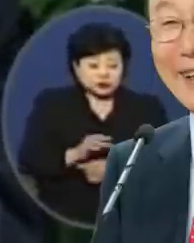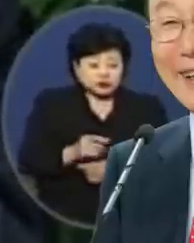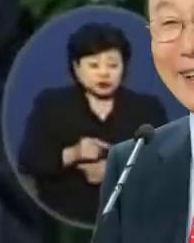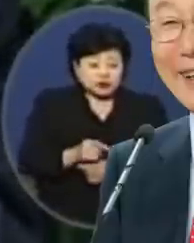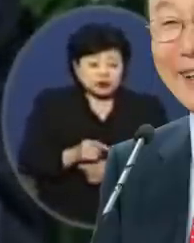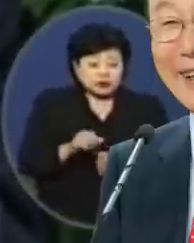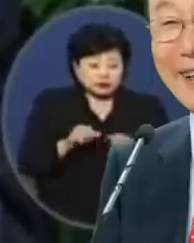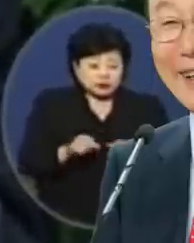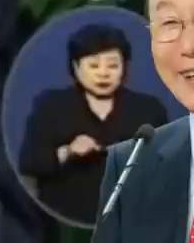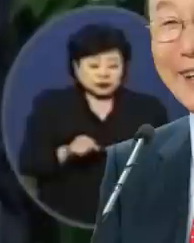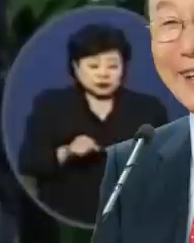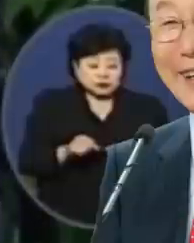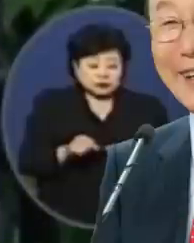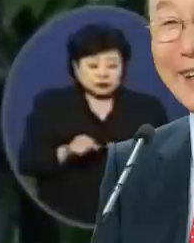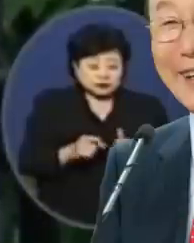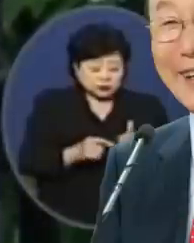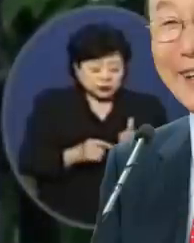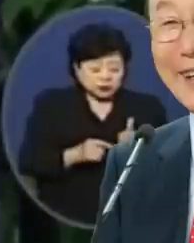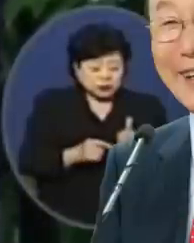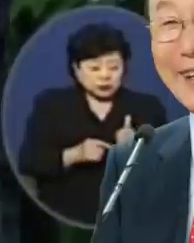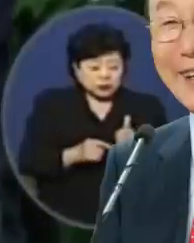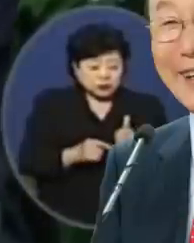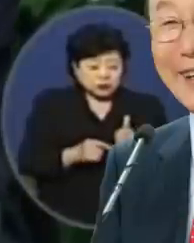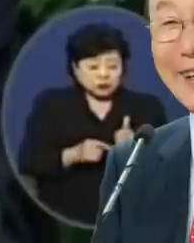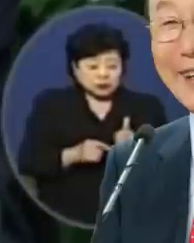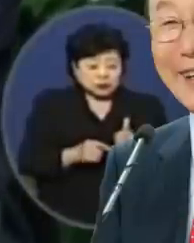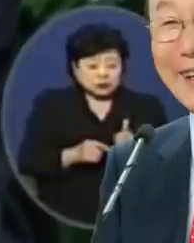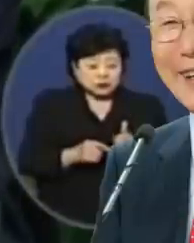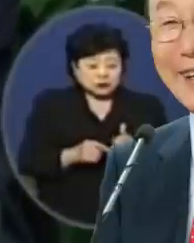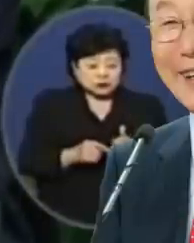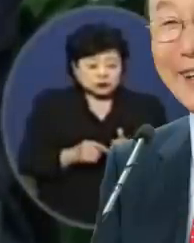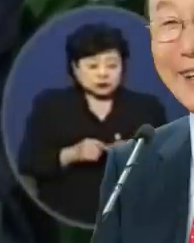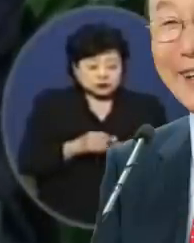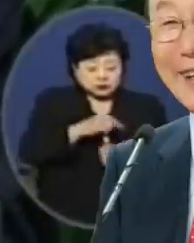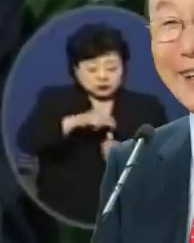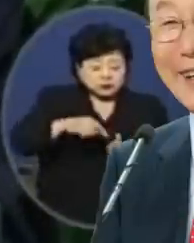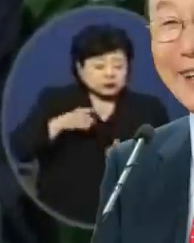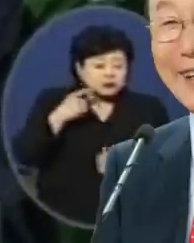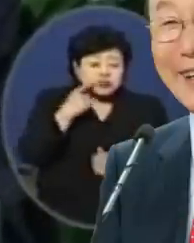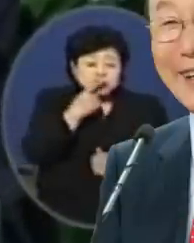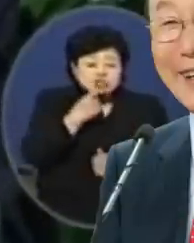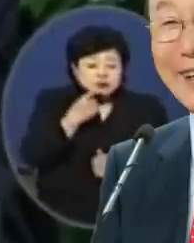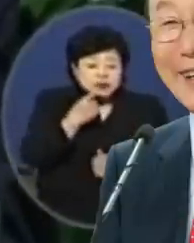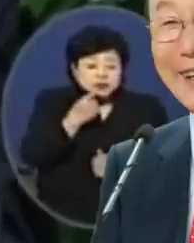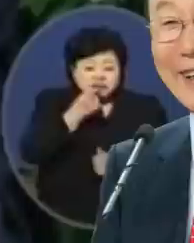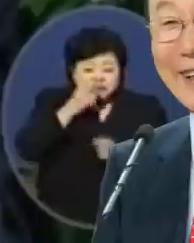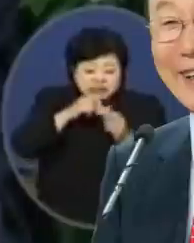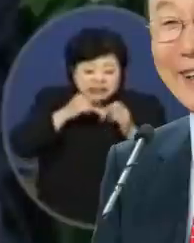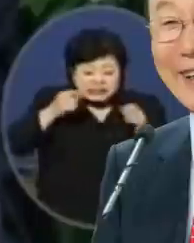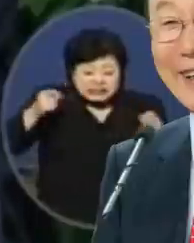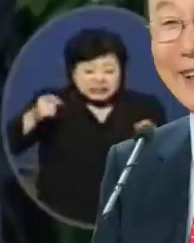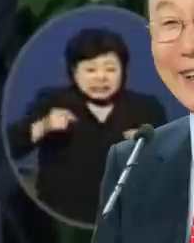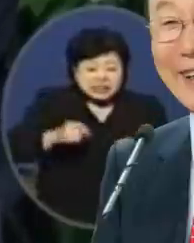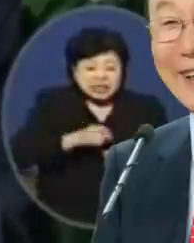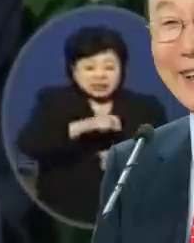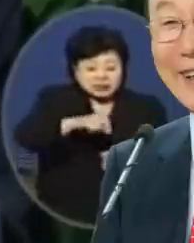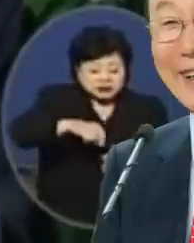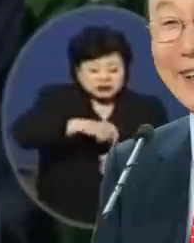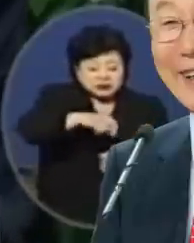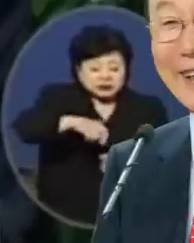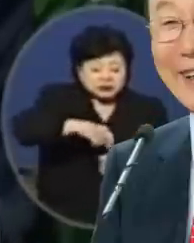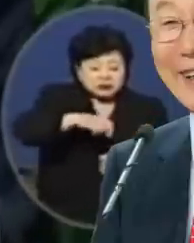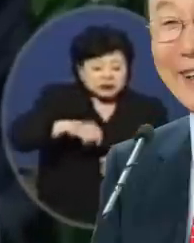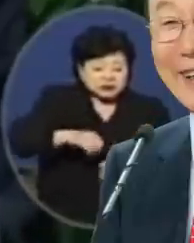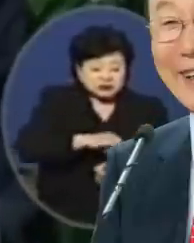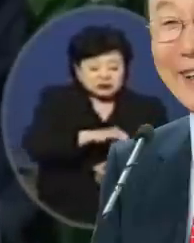붙잡고 앉아 만큼 큰 누에가 자기 들어갈 고치를 짓는다고 입에서 눈에도 안 보이는 실, 비단